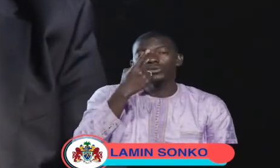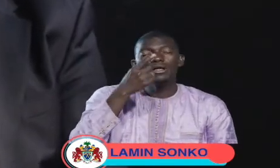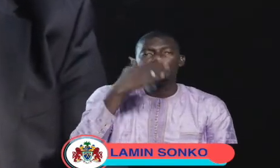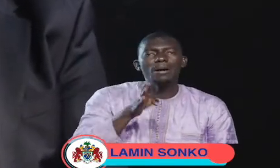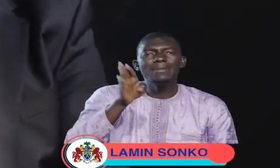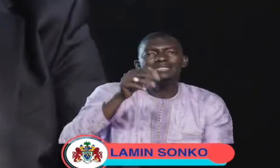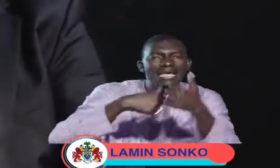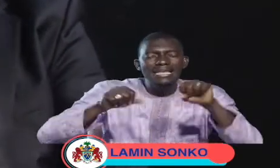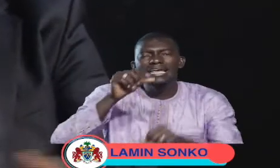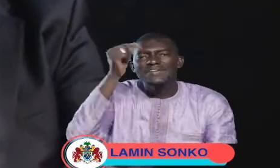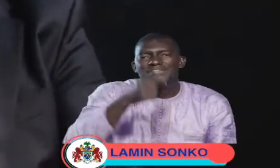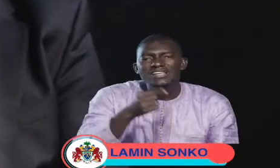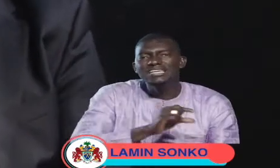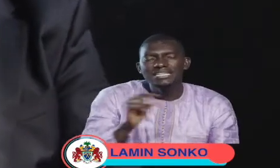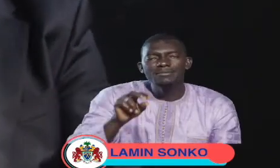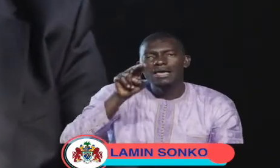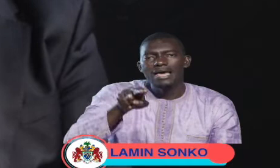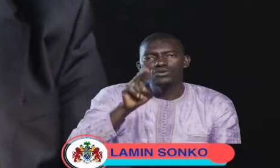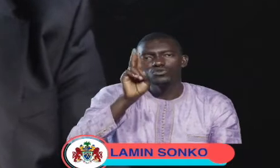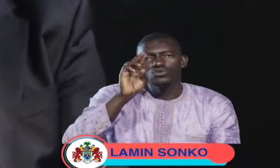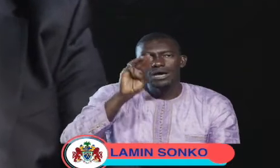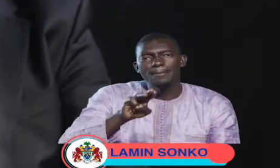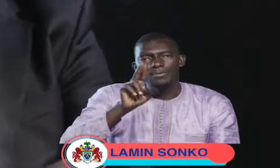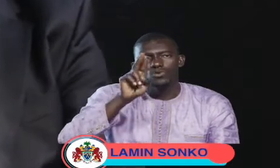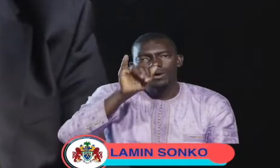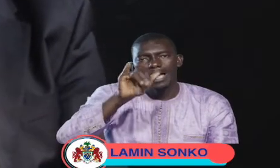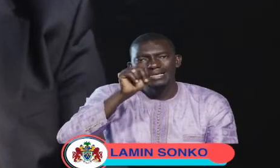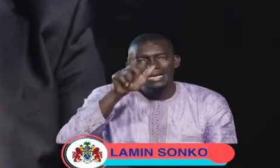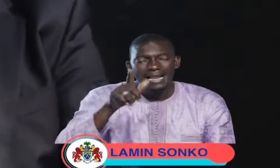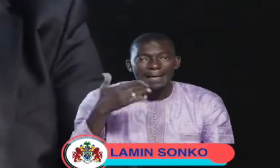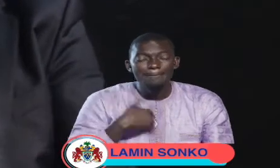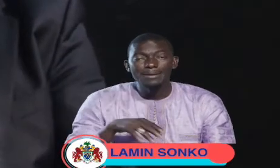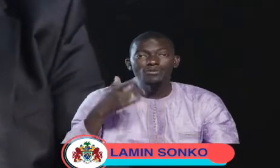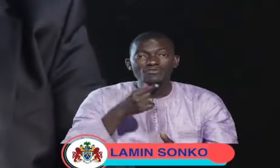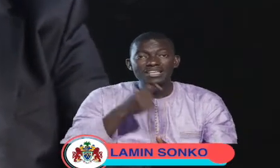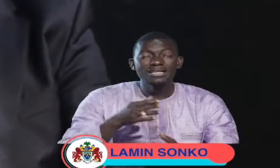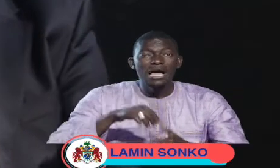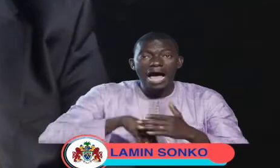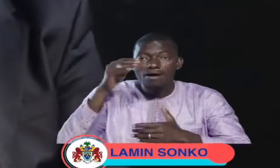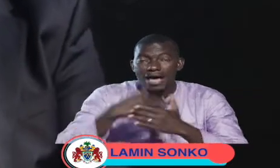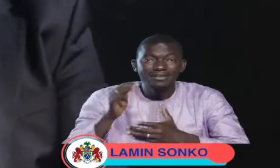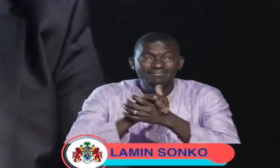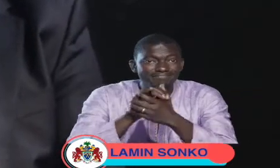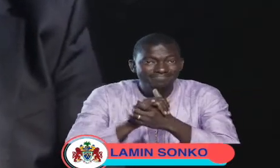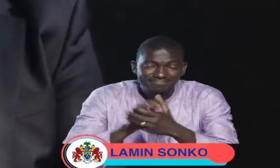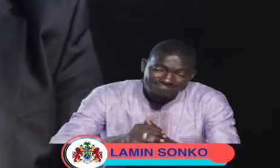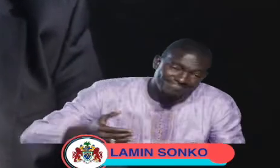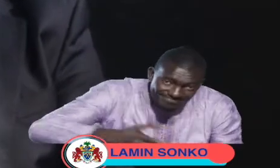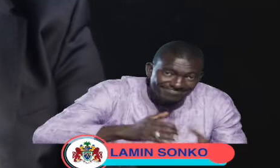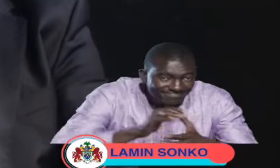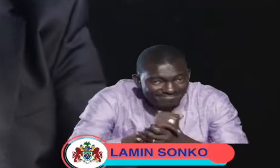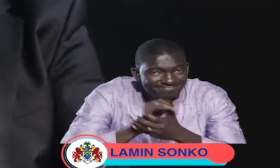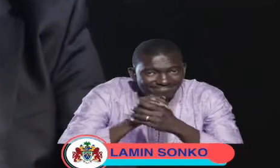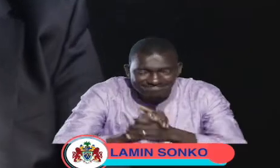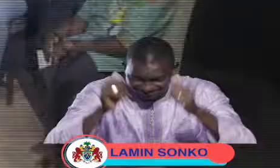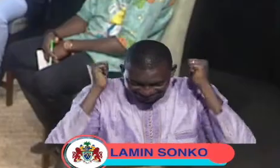agé ni ngi genn nañ wa dekk bi genn nañ dekandore genn nañ diko ñoo nuyu te ñepp ñu won ci kër gi lool dafa nekk lo xamne lool lañ